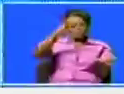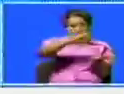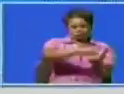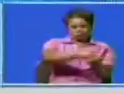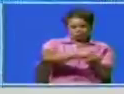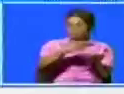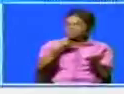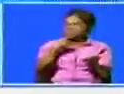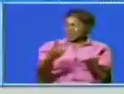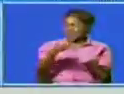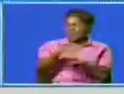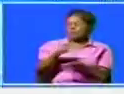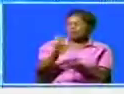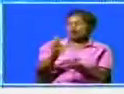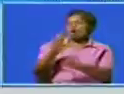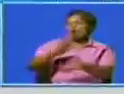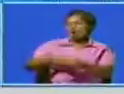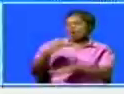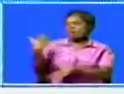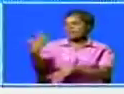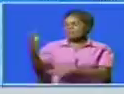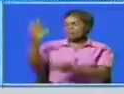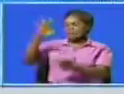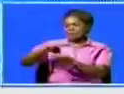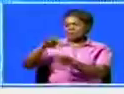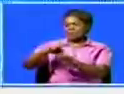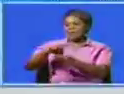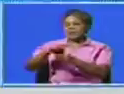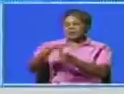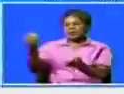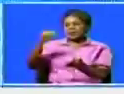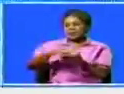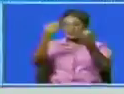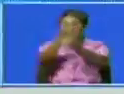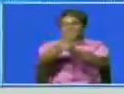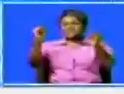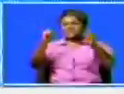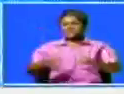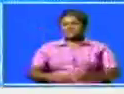ili aweze kutueleza zaidi kuhusiana na karatasi hizo za marudio ya kura ya urais.